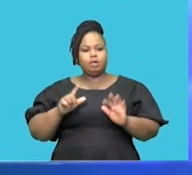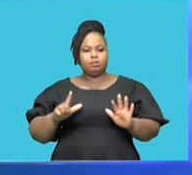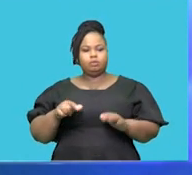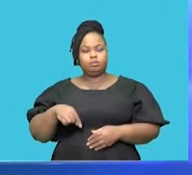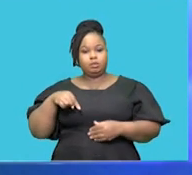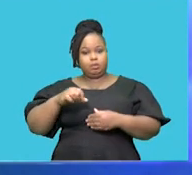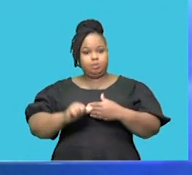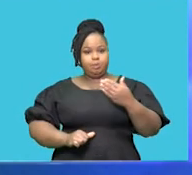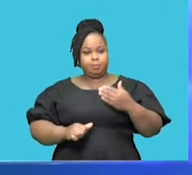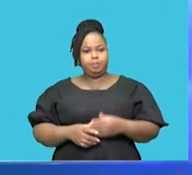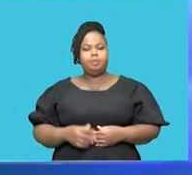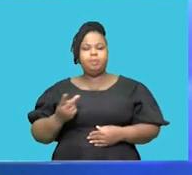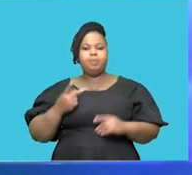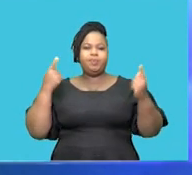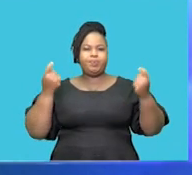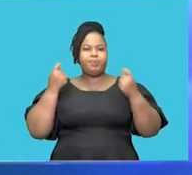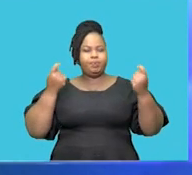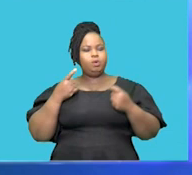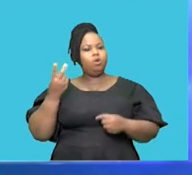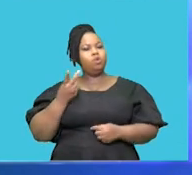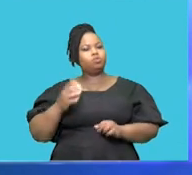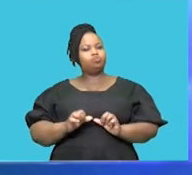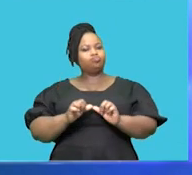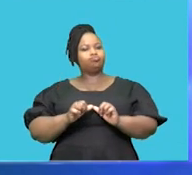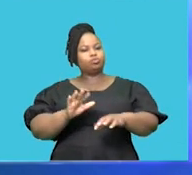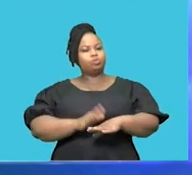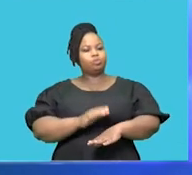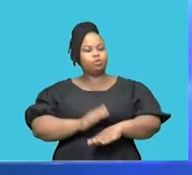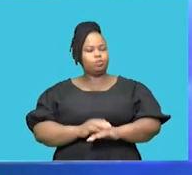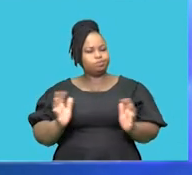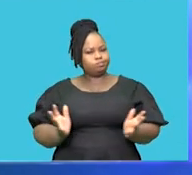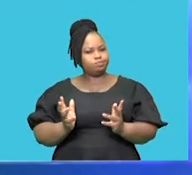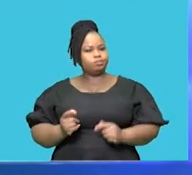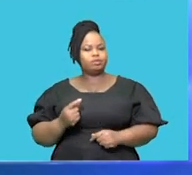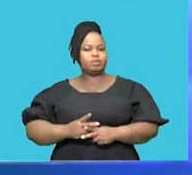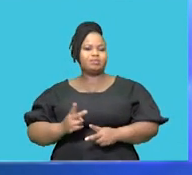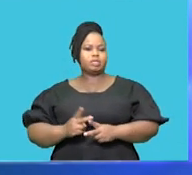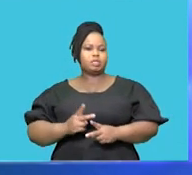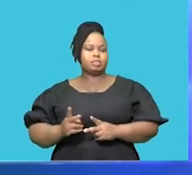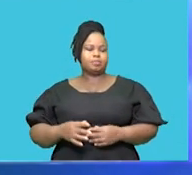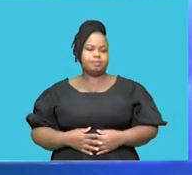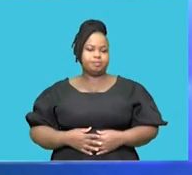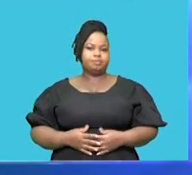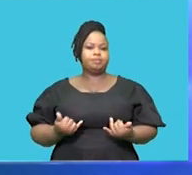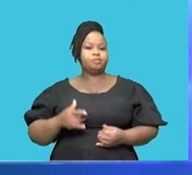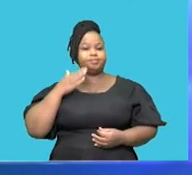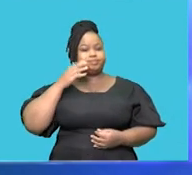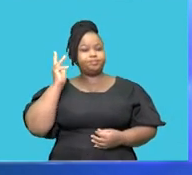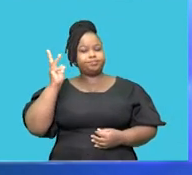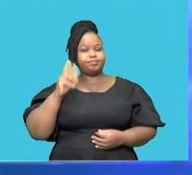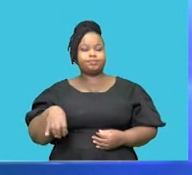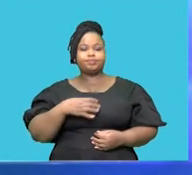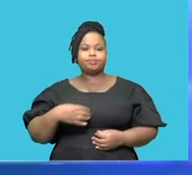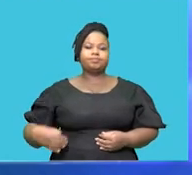neshagalolunye kwephezulu kanye nembungazo lokhu-ke iqhubeka yokulungela lolu suku olukhulu. Kwinkulumo yakhe umengameli